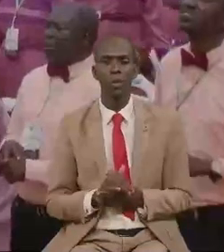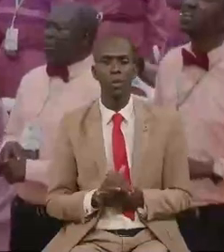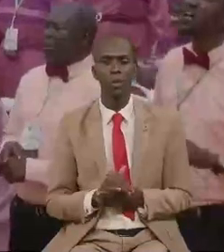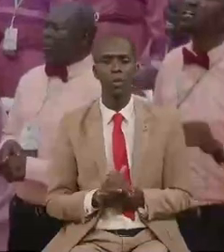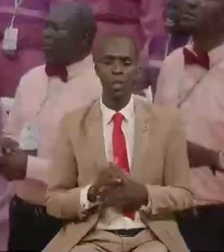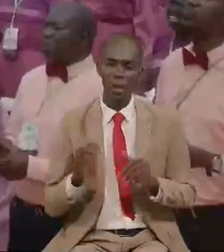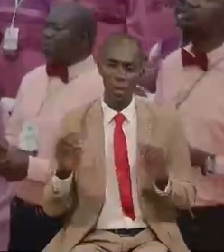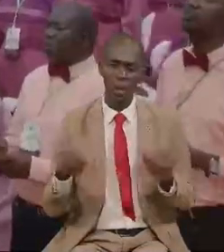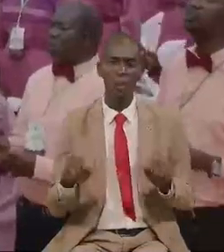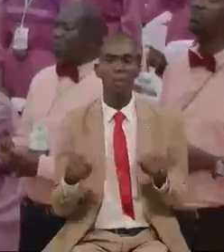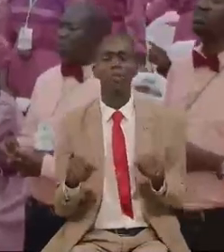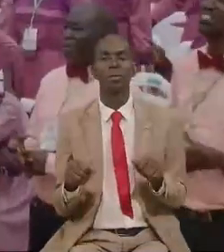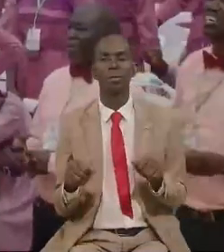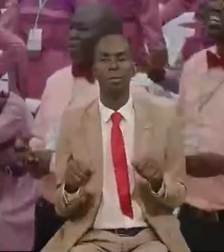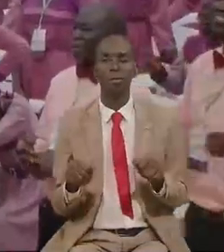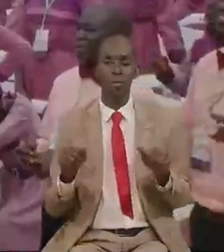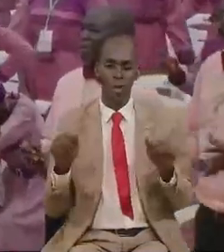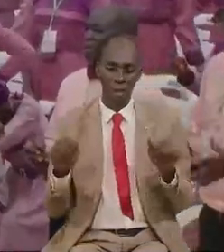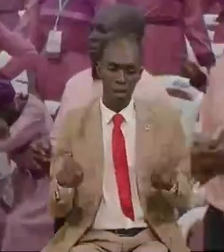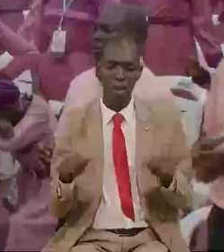Capable. Capable.